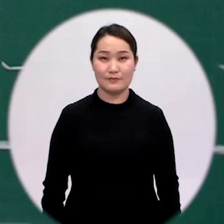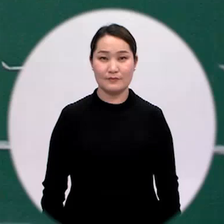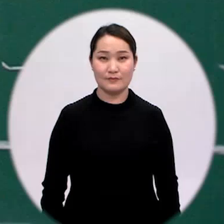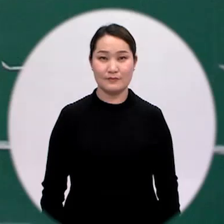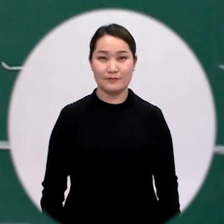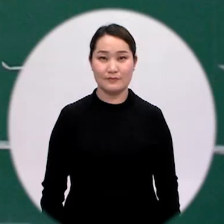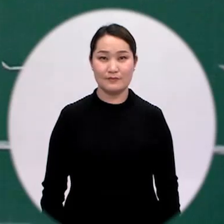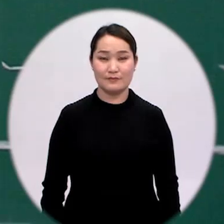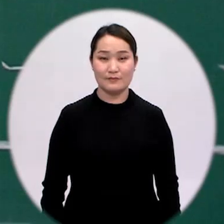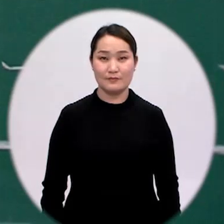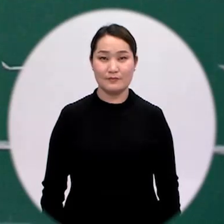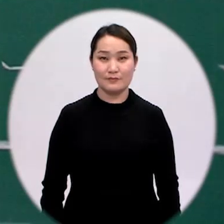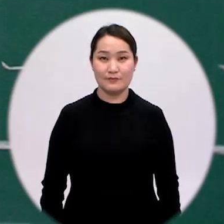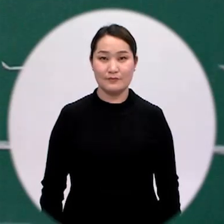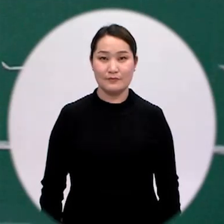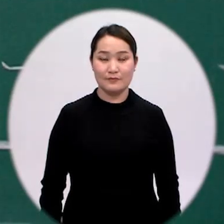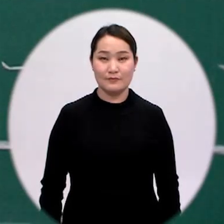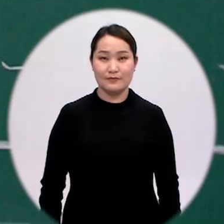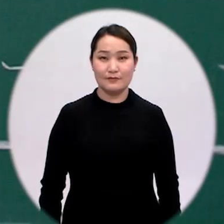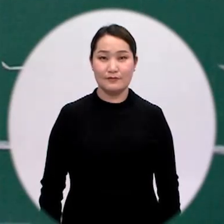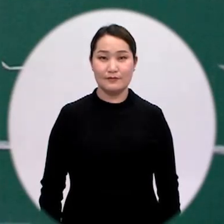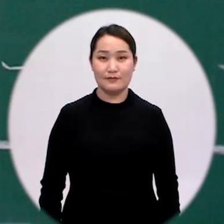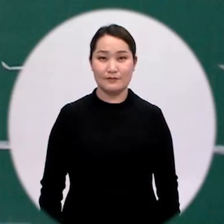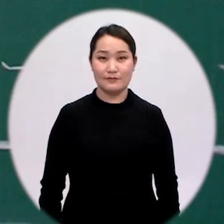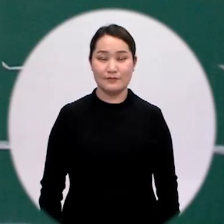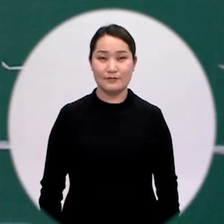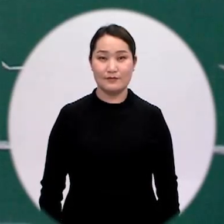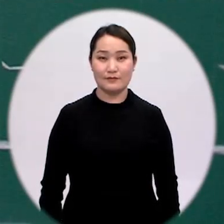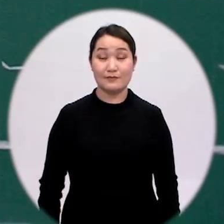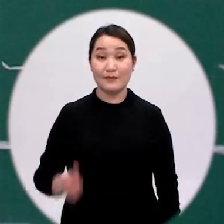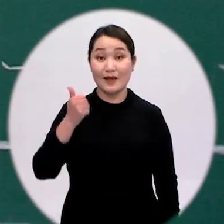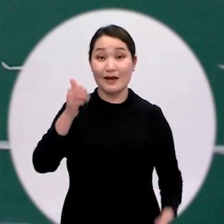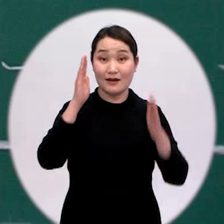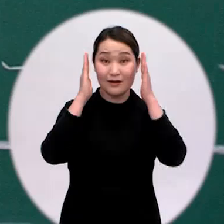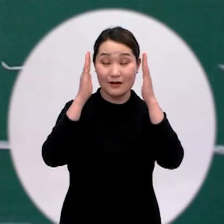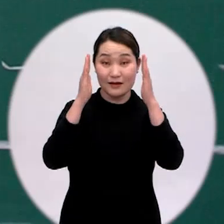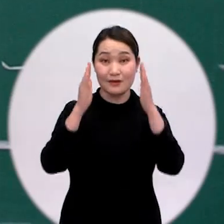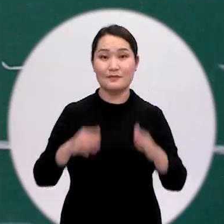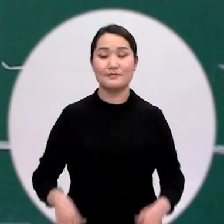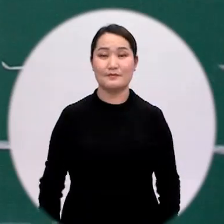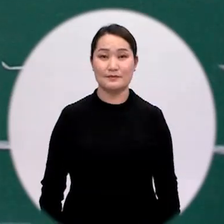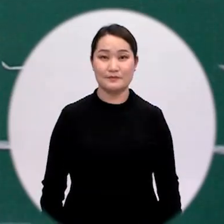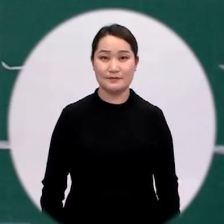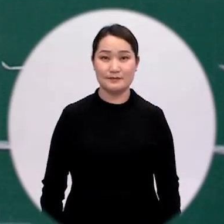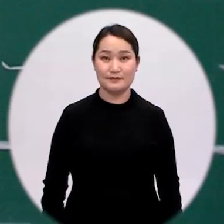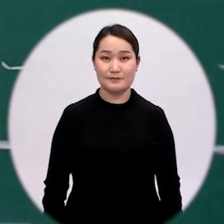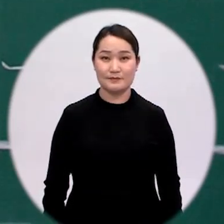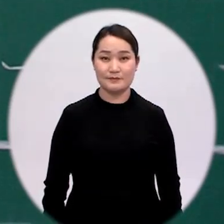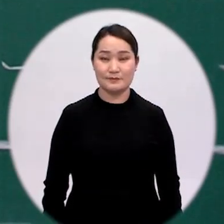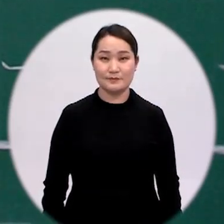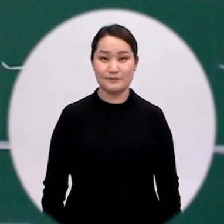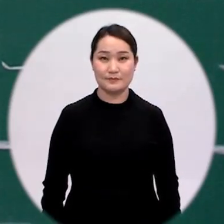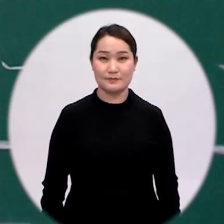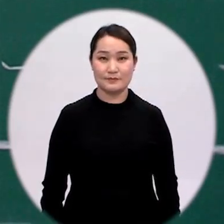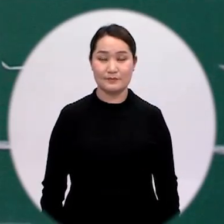Урт шулуун зурлаг. За, урт шулуун зурлагаа давхцуулаад бичнэ. Бүтэн